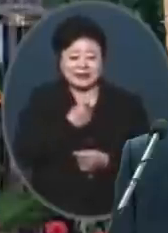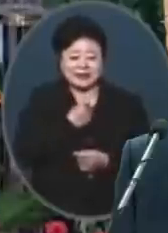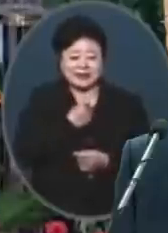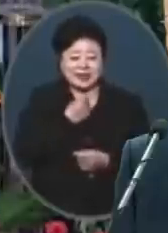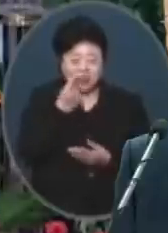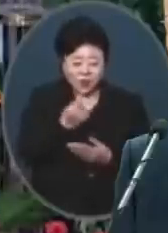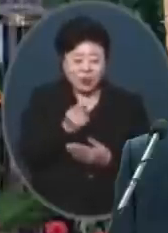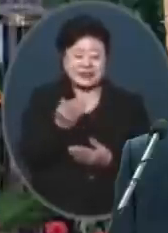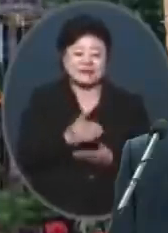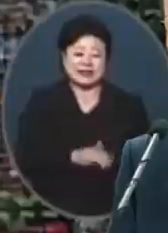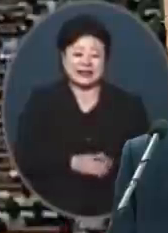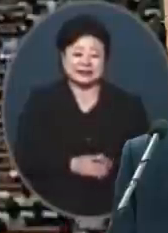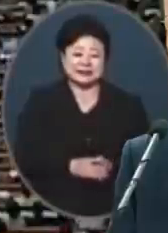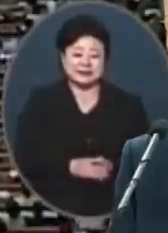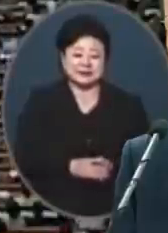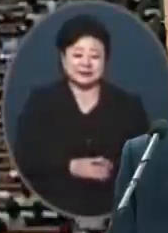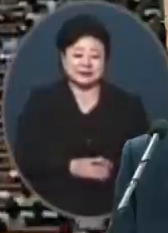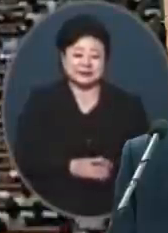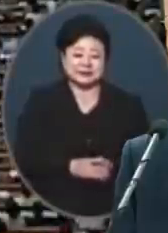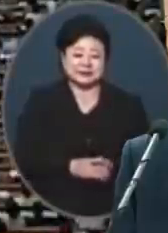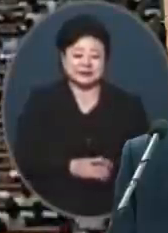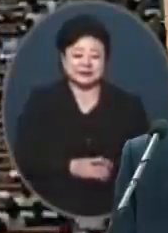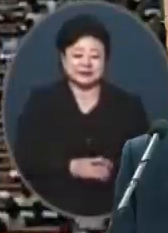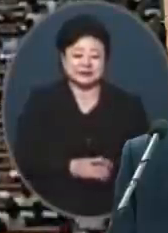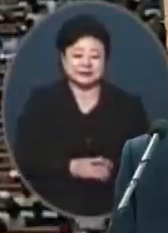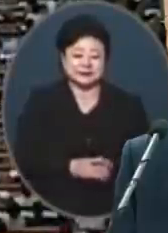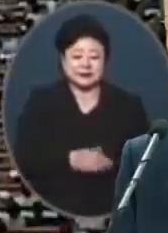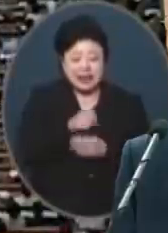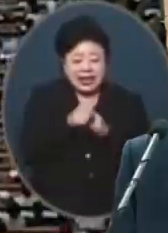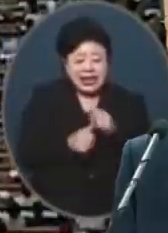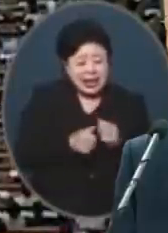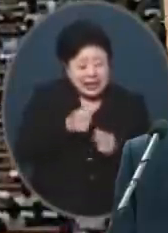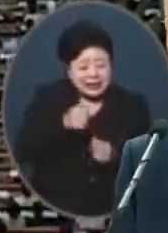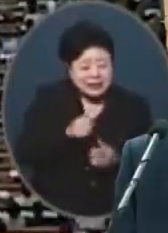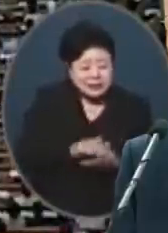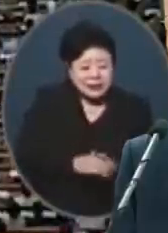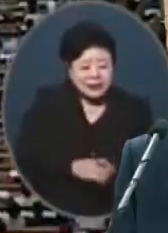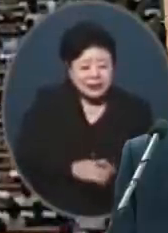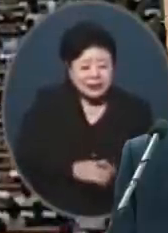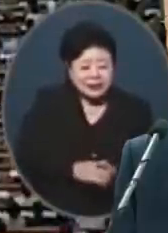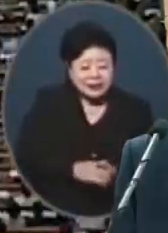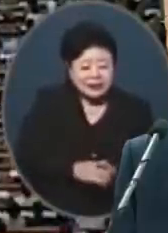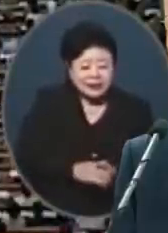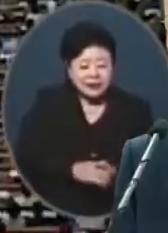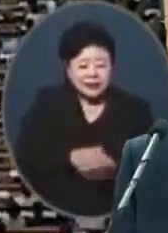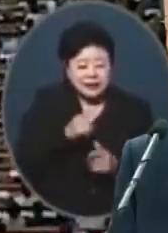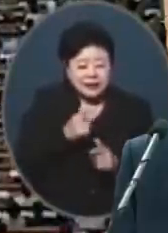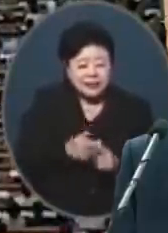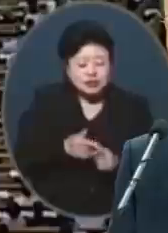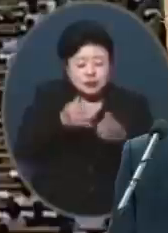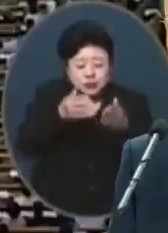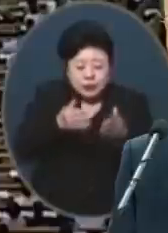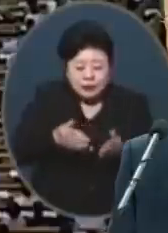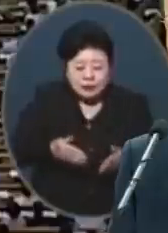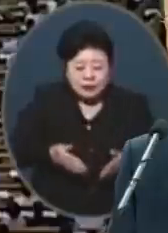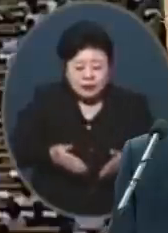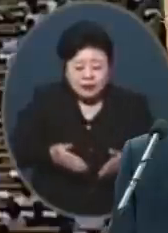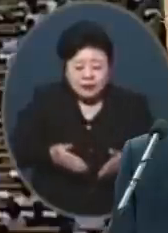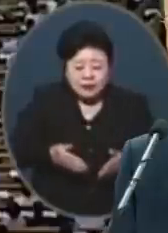주어지는 것입니다 기독교는 하나님의 생명을 예수님을 통하여